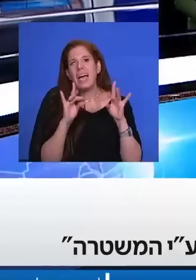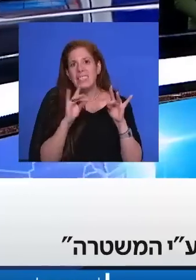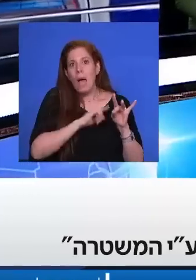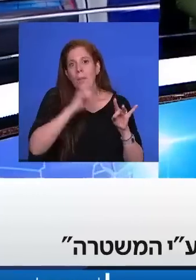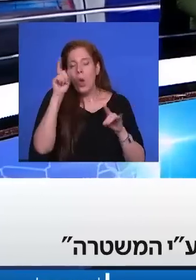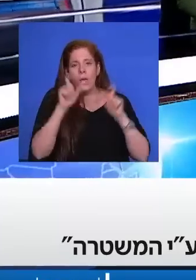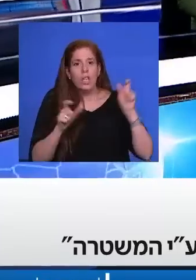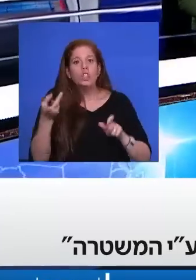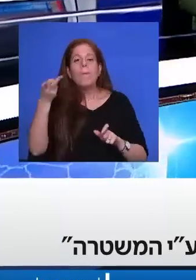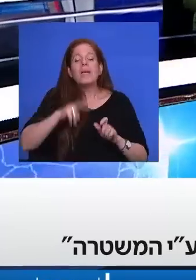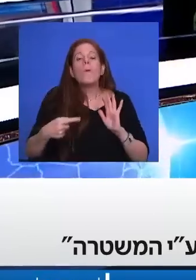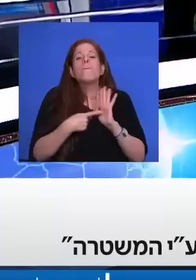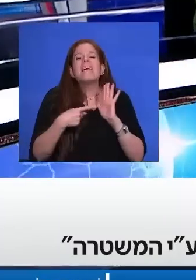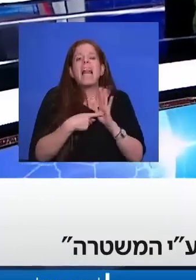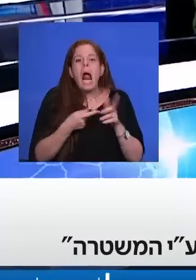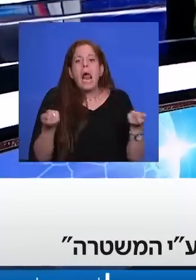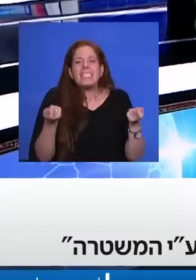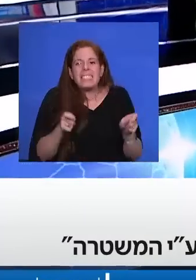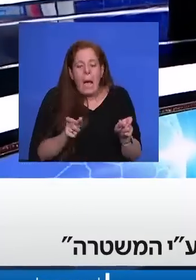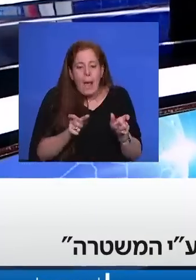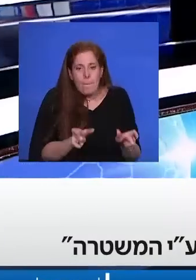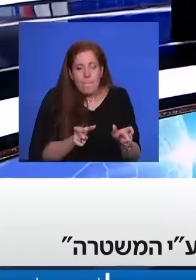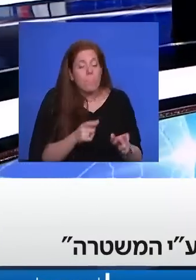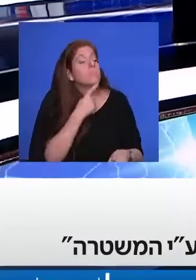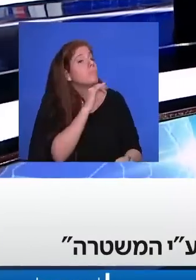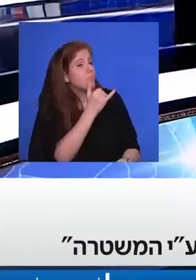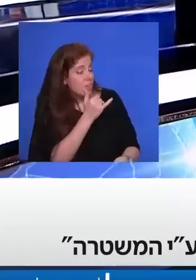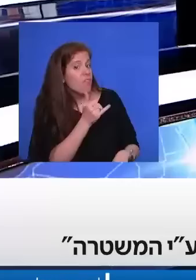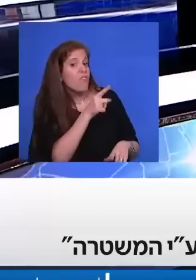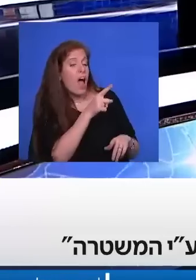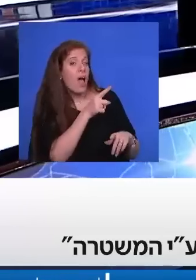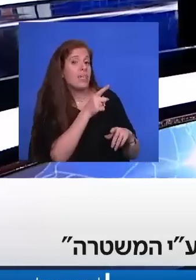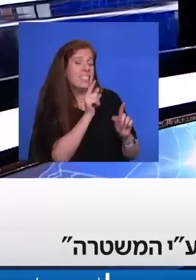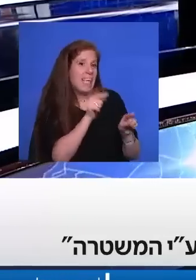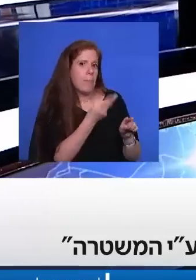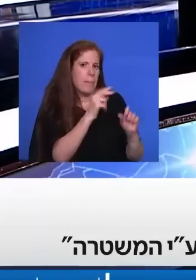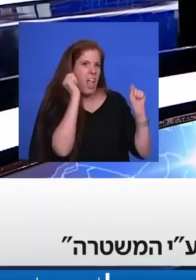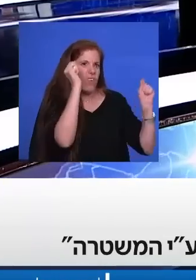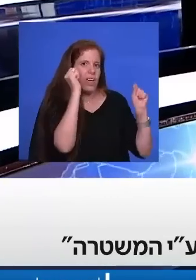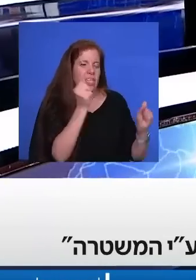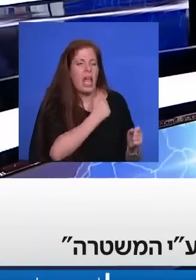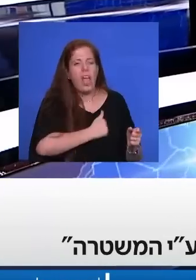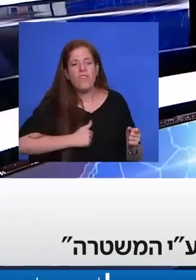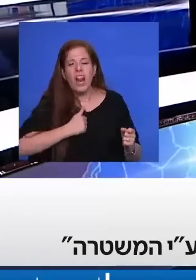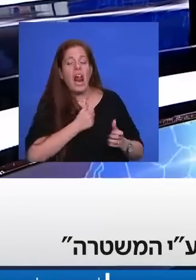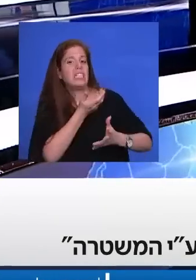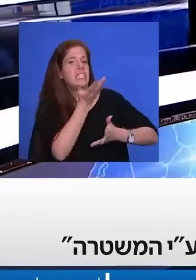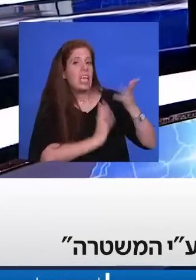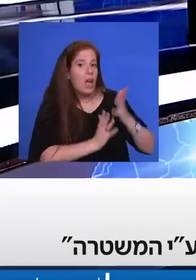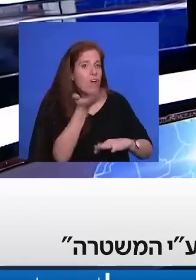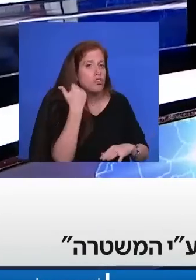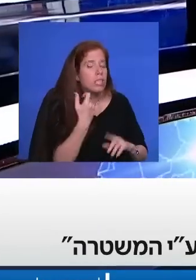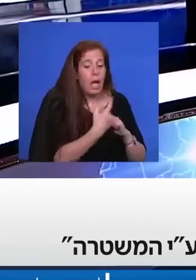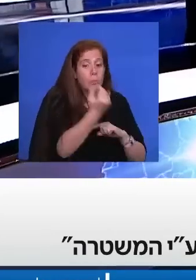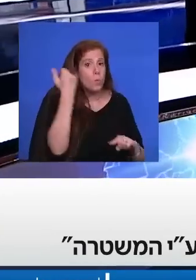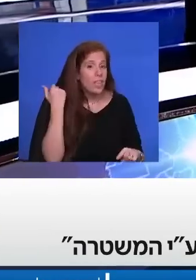מתו בגלל הסגרים וכן הלאה. כן, וספציפית ההפגנה הזאת גם הייתה סוג של הפגנת אבל, על שריפה שהייתה כמה שבועות